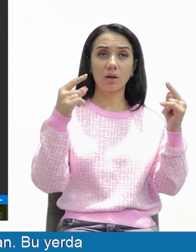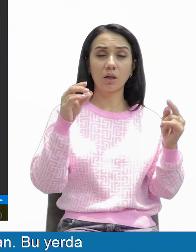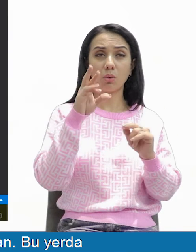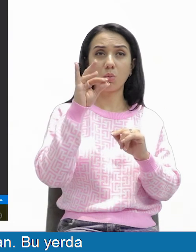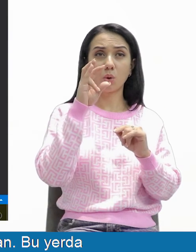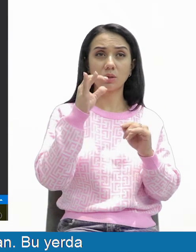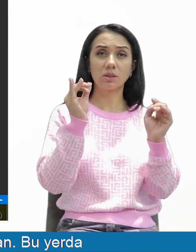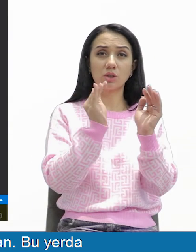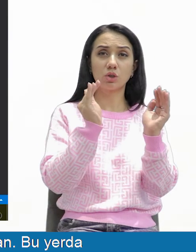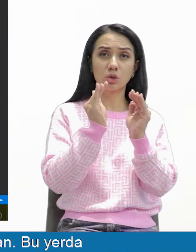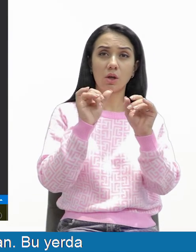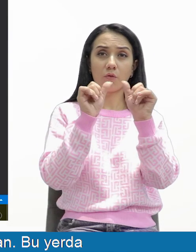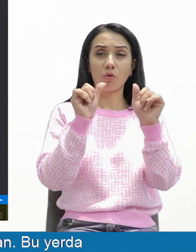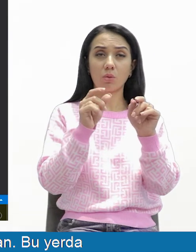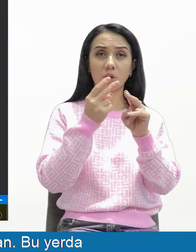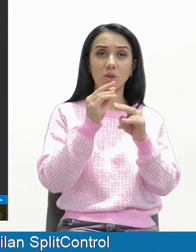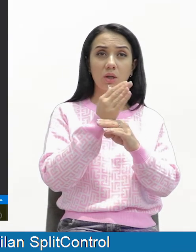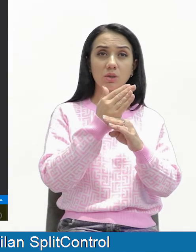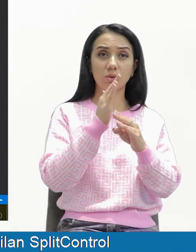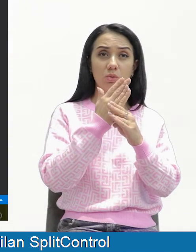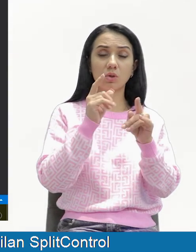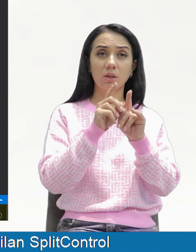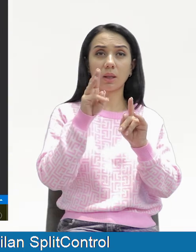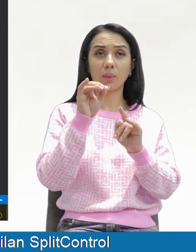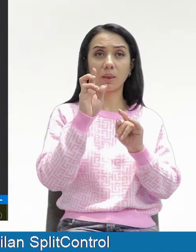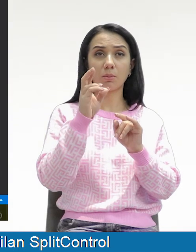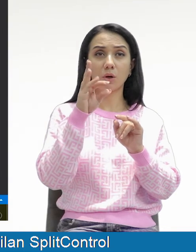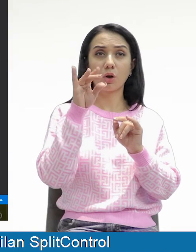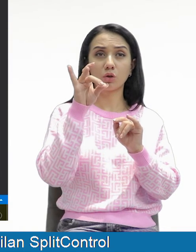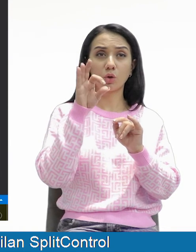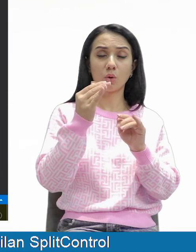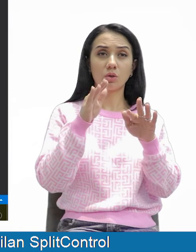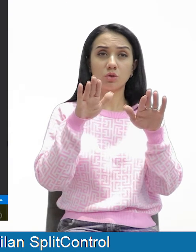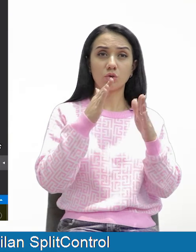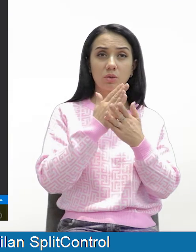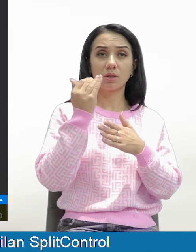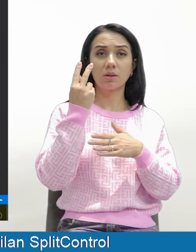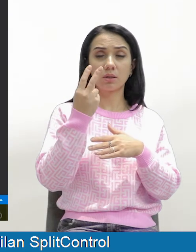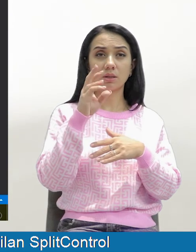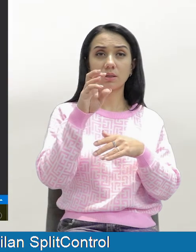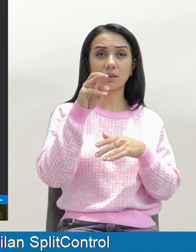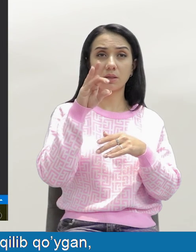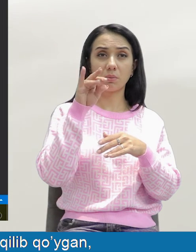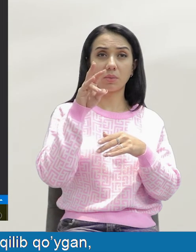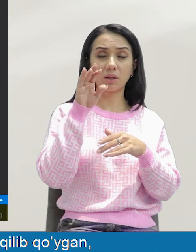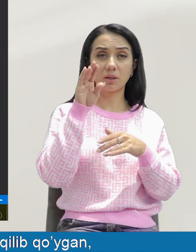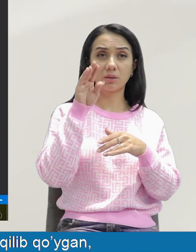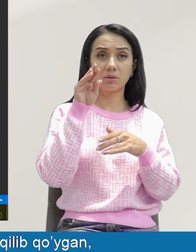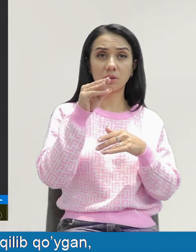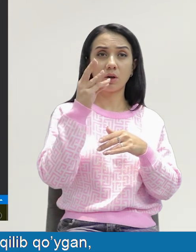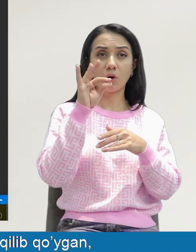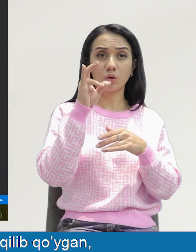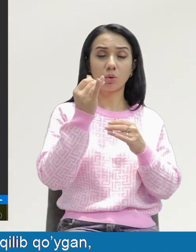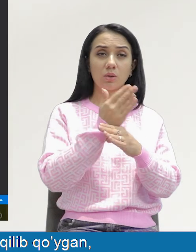yangi kichik-kichik formalarga ajratib ketilgan. Bu yerda mana tab kontrol joylashgan. Tab kontrolda ham ikkita split button bilan split kontrol bilan ajratib